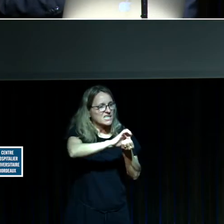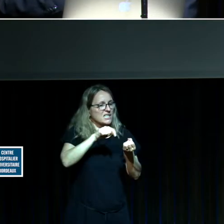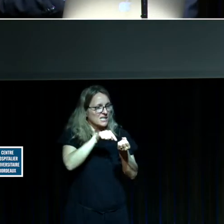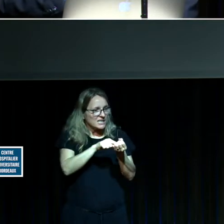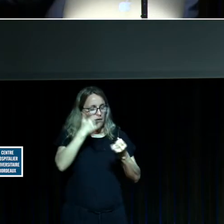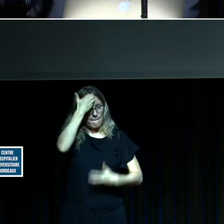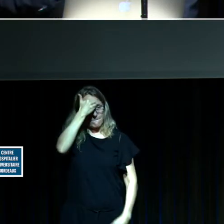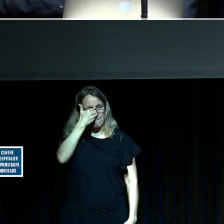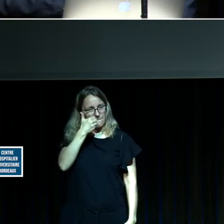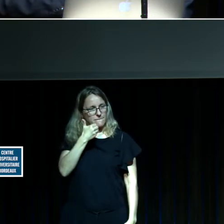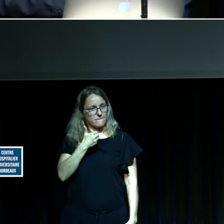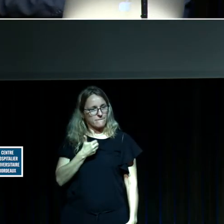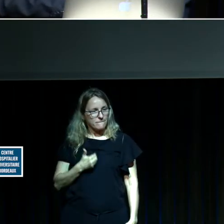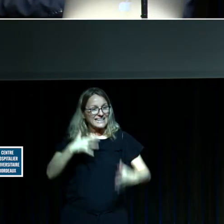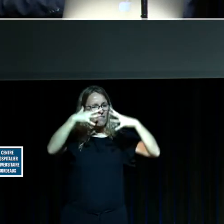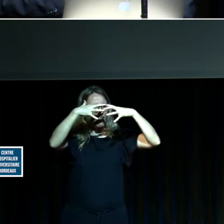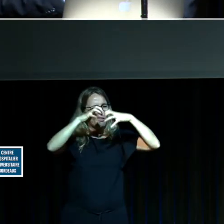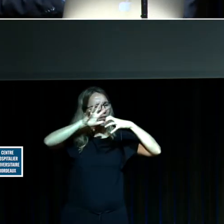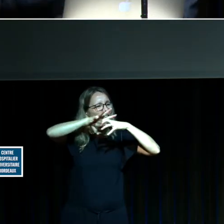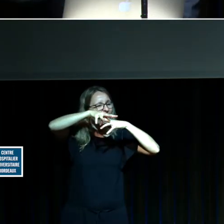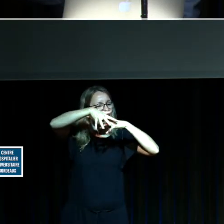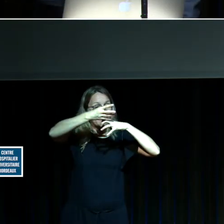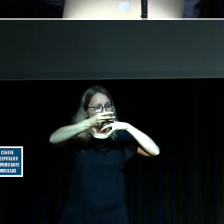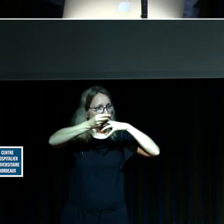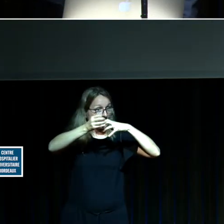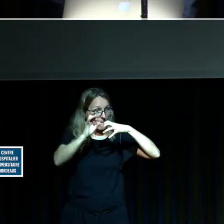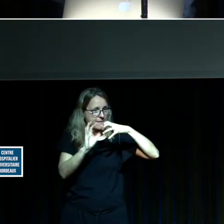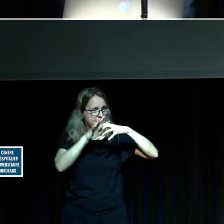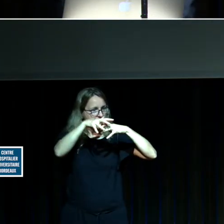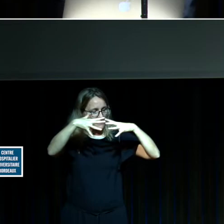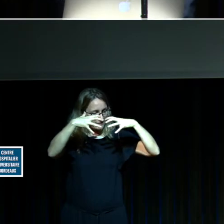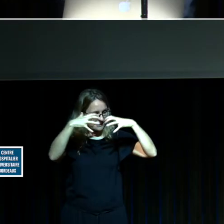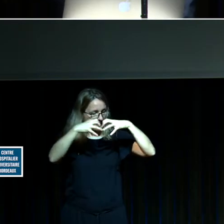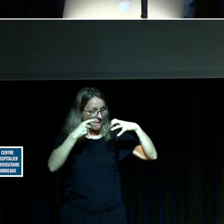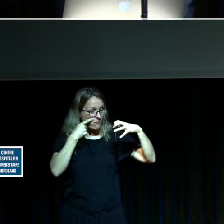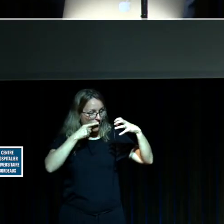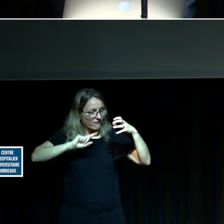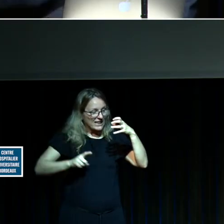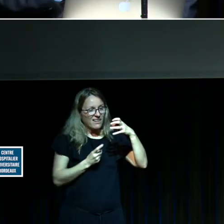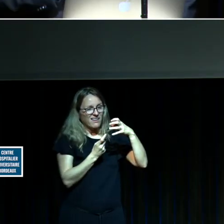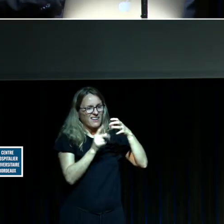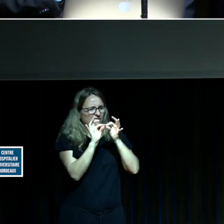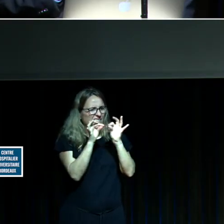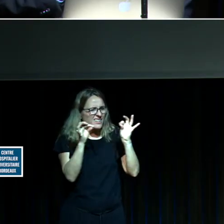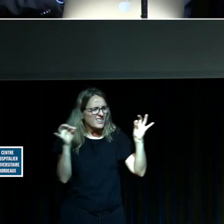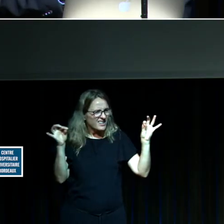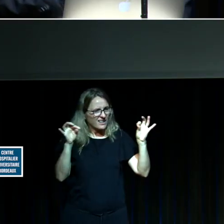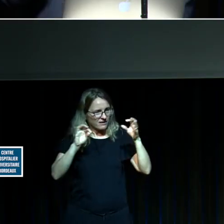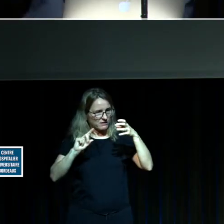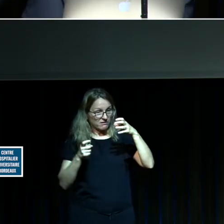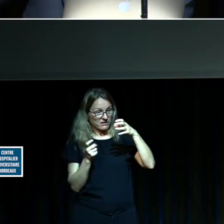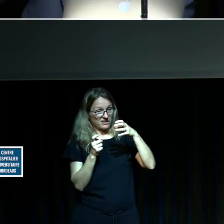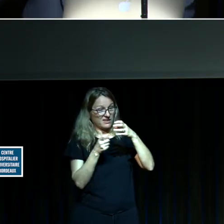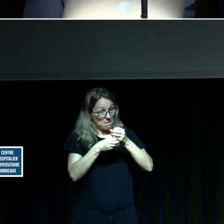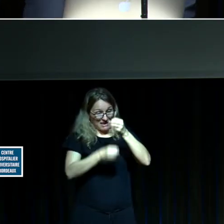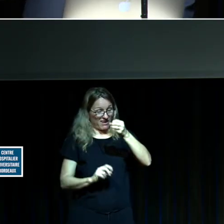devient ischémié, manque d'irrigation, et donc la technique, là vous voyez le petit fil qu'on monte, c'est un guide porteur.